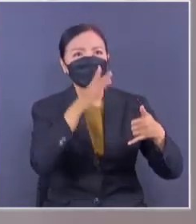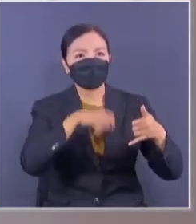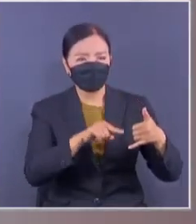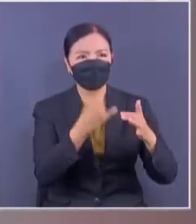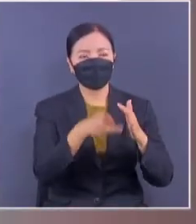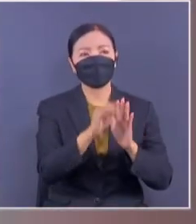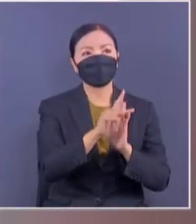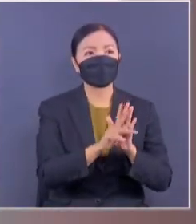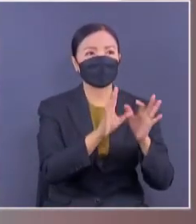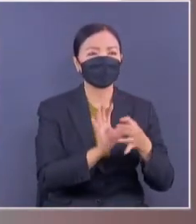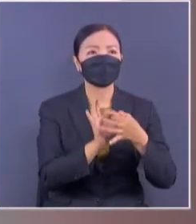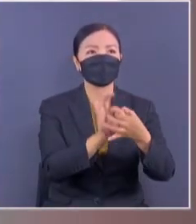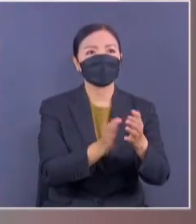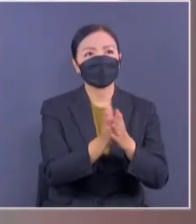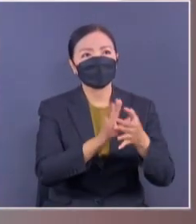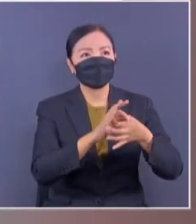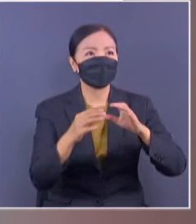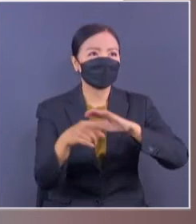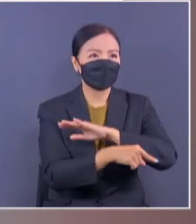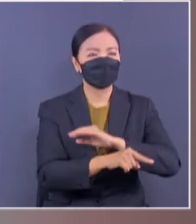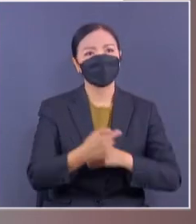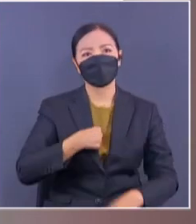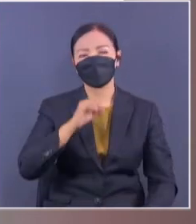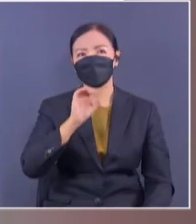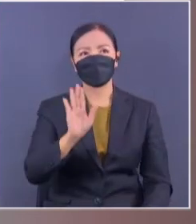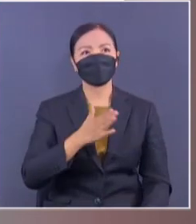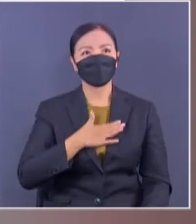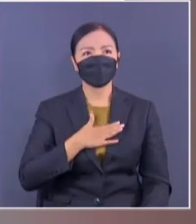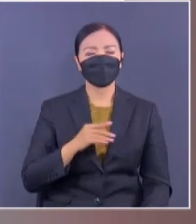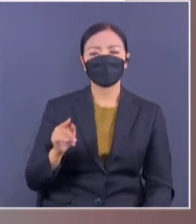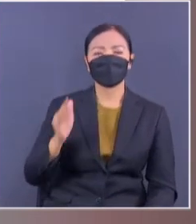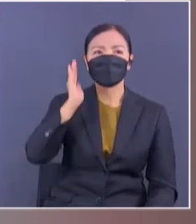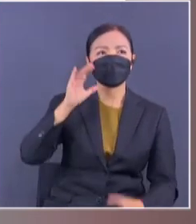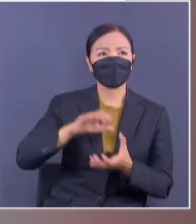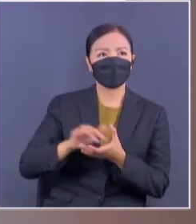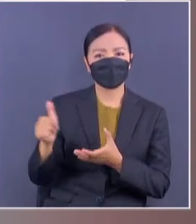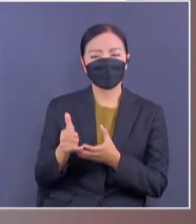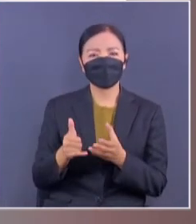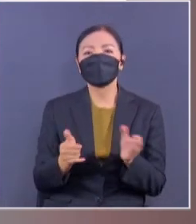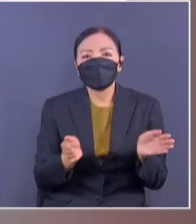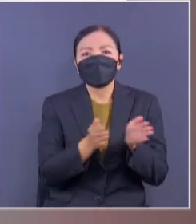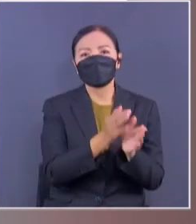คดีและเกี่ยวข้องกับคดีช่อโกงและขอยืนยันนะคะว่าทางคุณเมฆไม่ได้เป็นนอมินีใดๆค่ะ